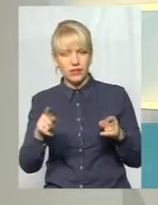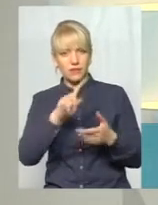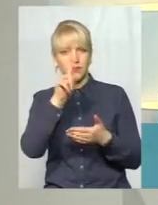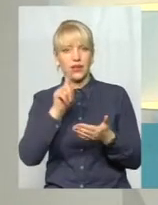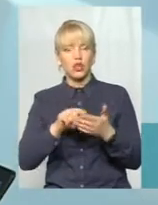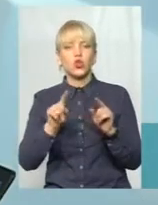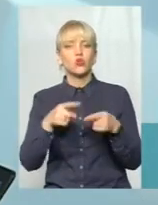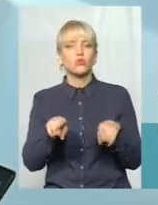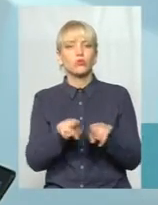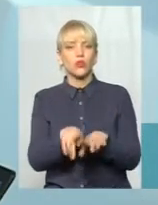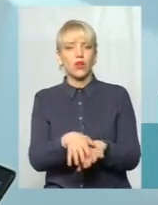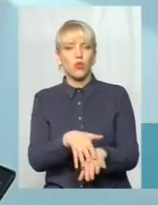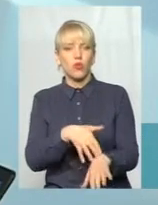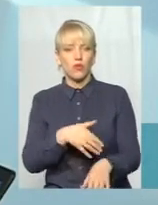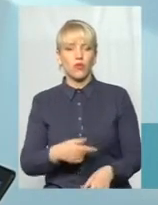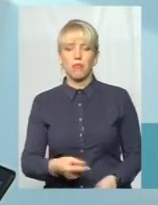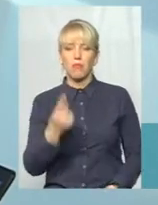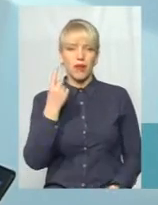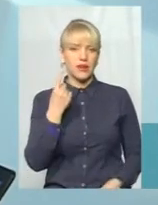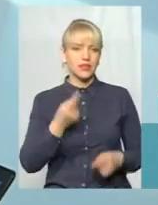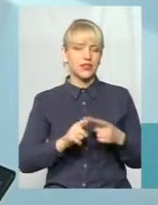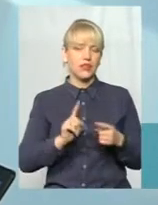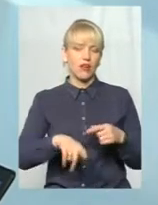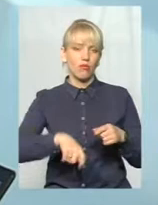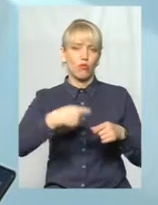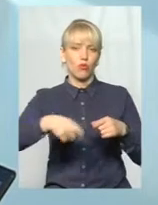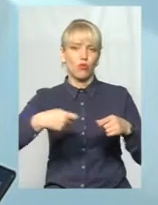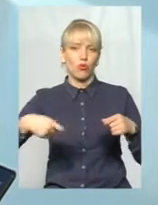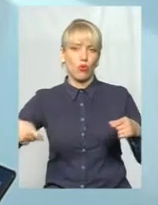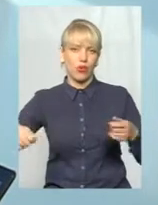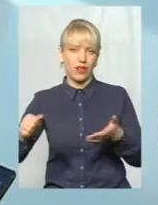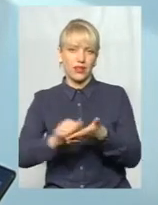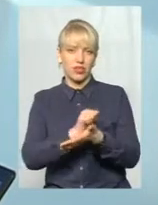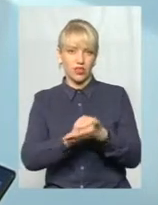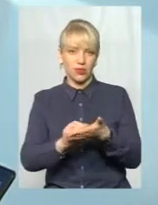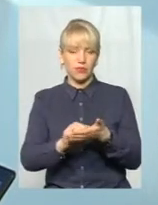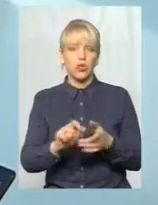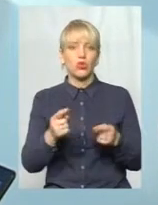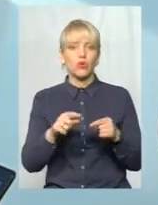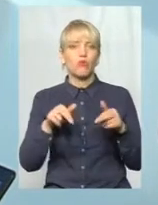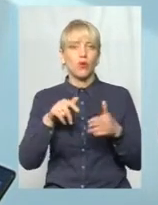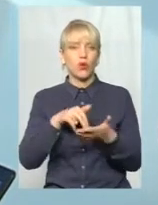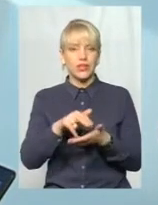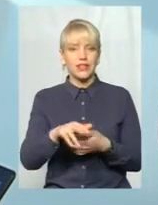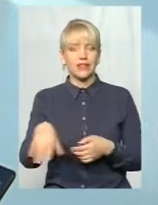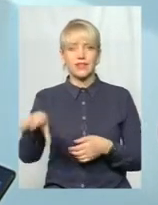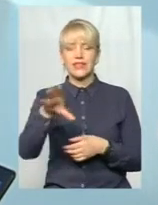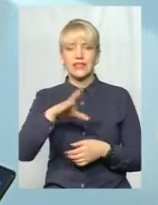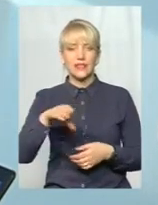Ну, перше за все, це наша бюрократична складова. Тому що пройти всі пекельні круги